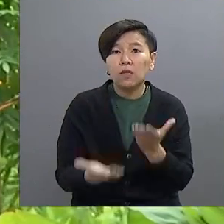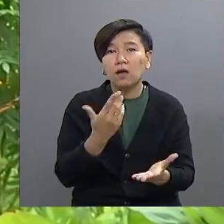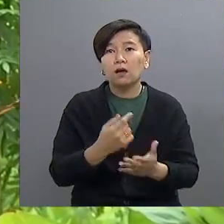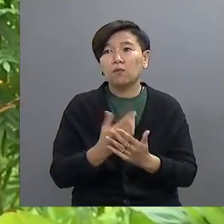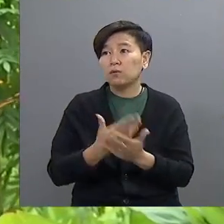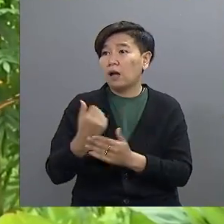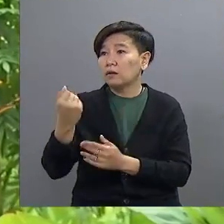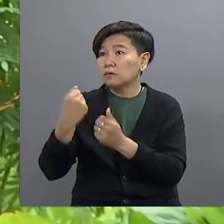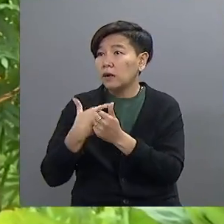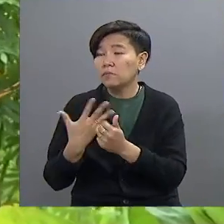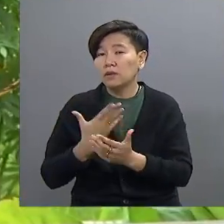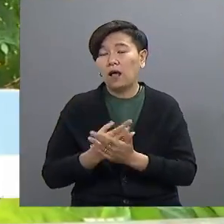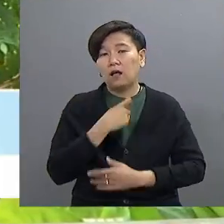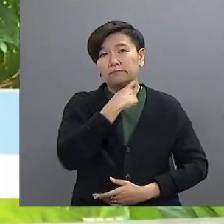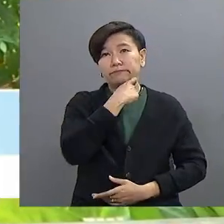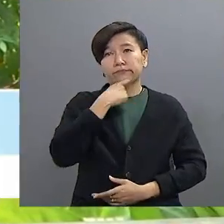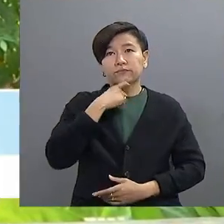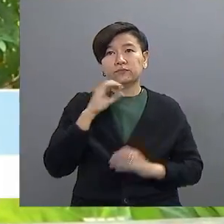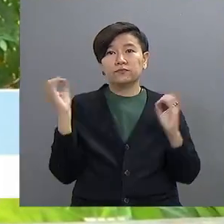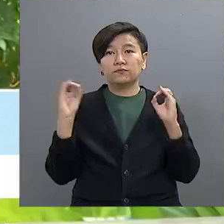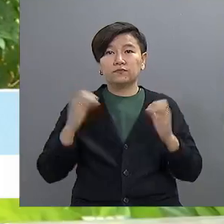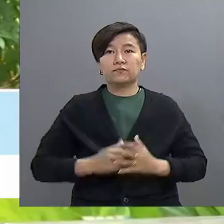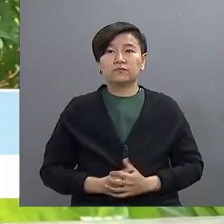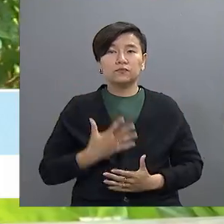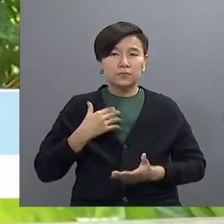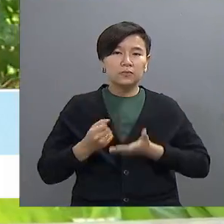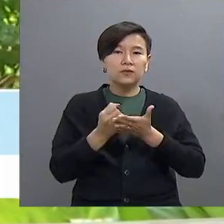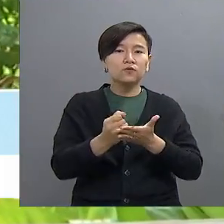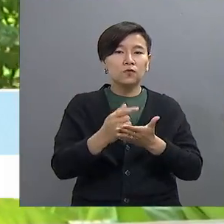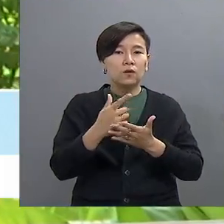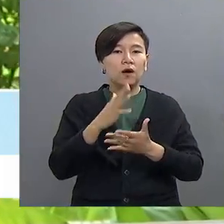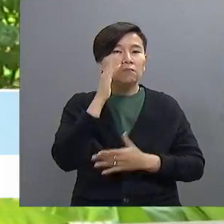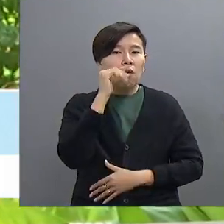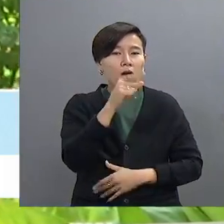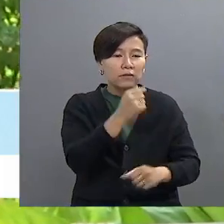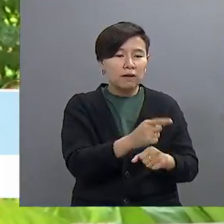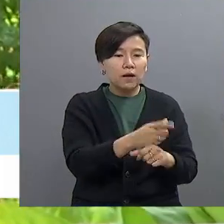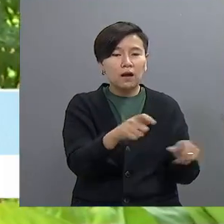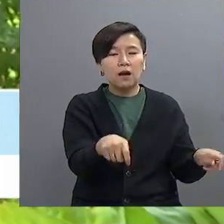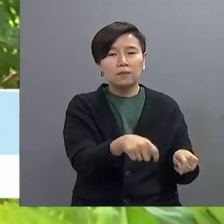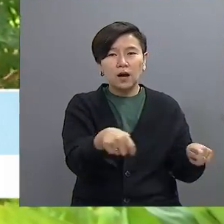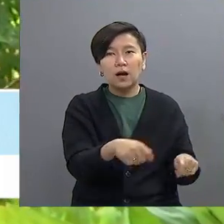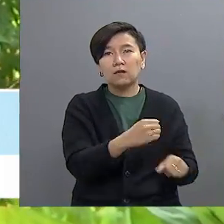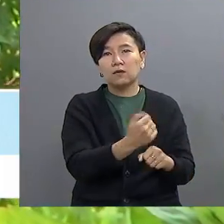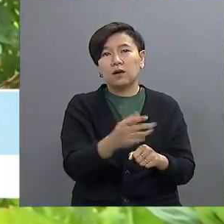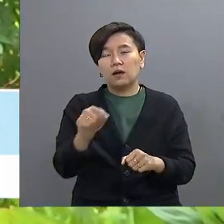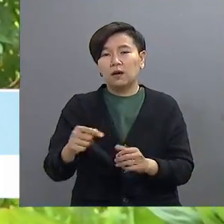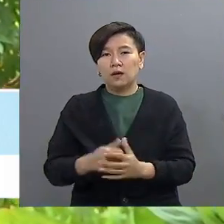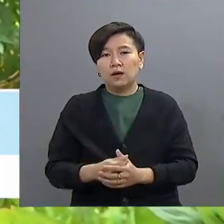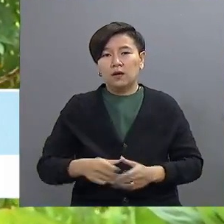ท อาบน้ำจะเตรียมกับข้าวนะเอาเวลาแกทายเอารถเข็นมาใส่แกไปท